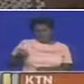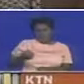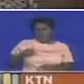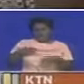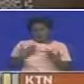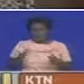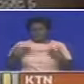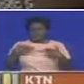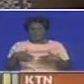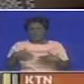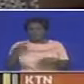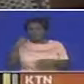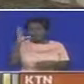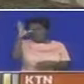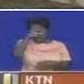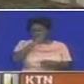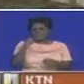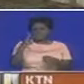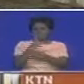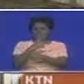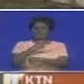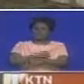Lab haw High